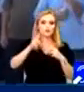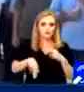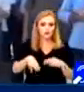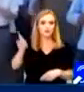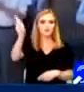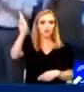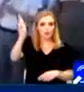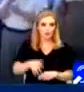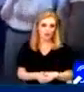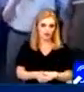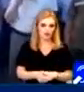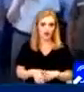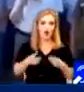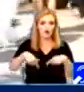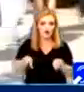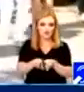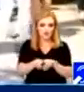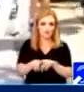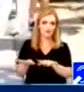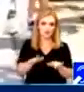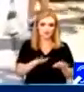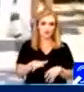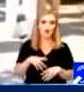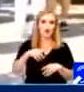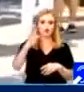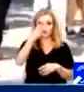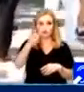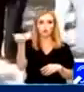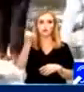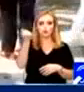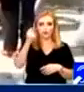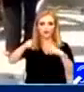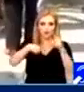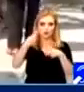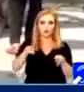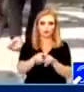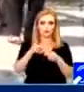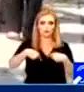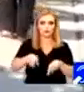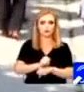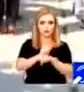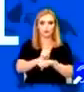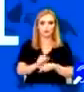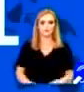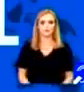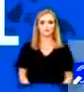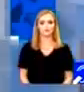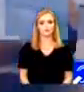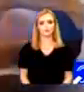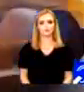în Ialoveni. Mișcarea de Rezistență Națională a anunțat pentru duminica viitoare un protest de amploare.